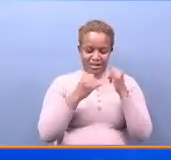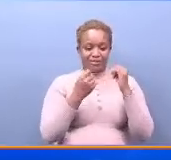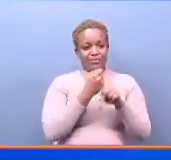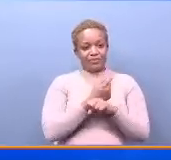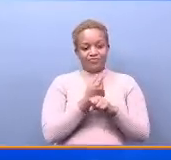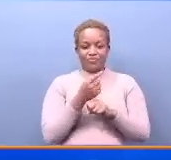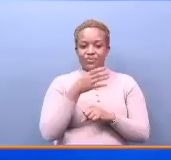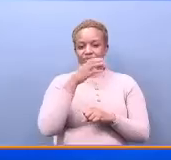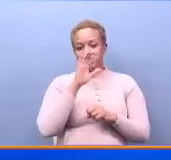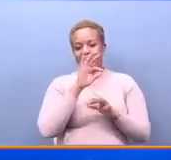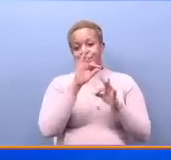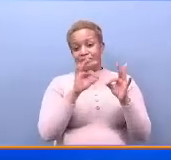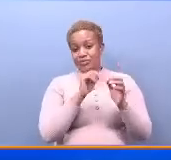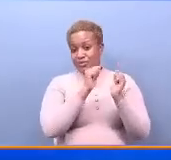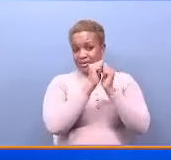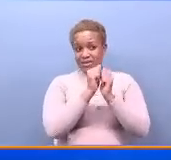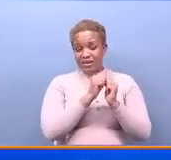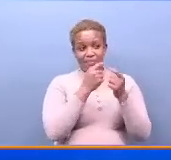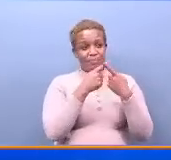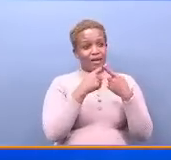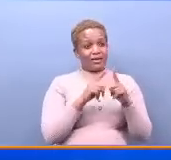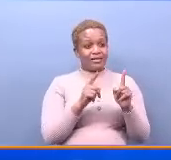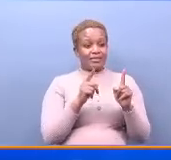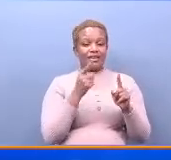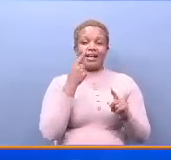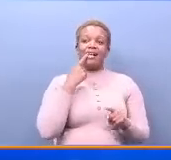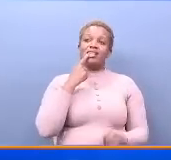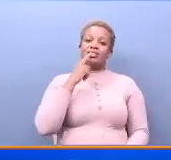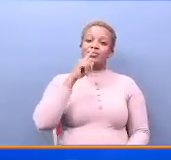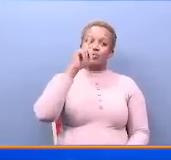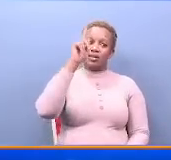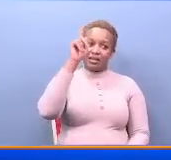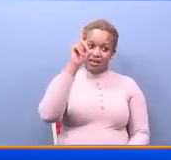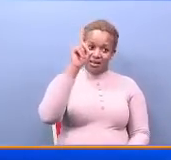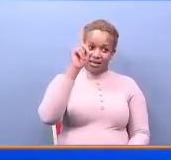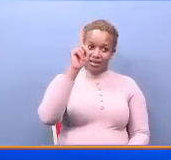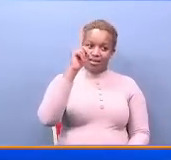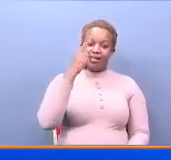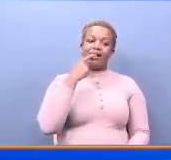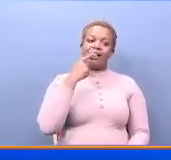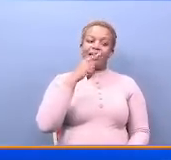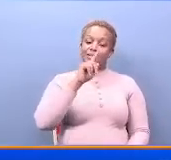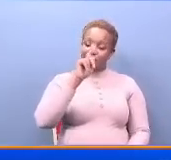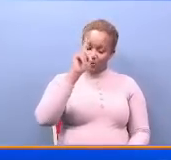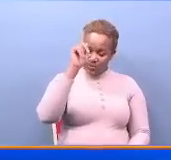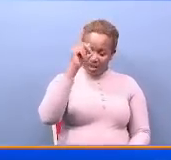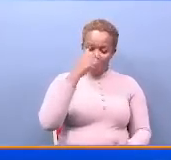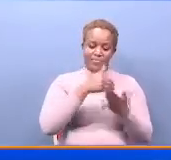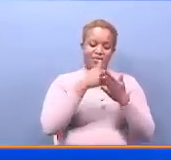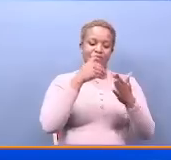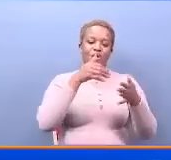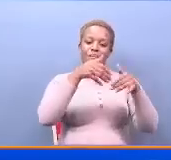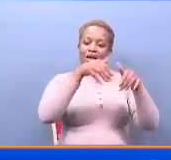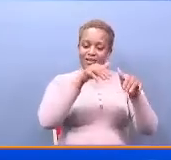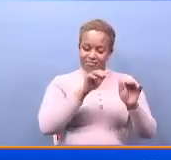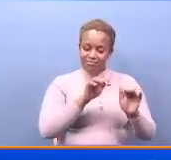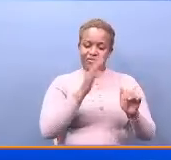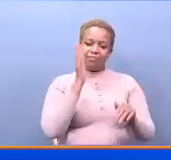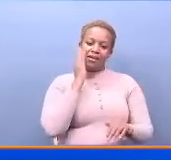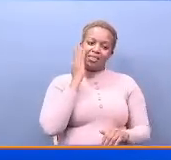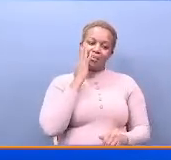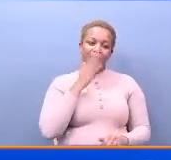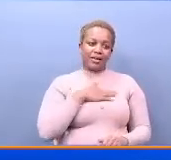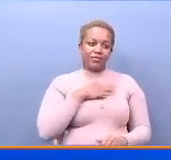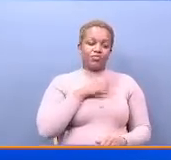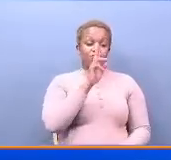mkunywe chai pamoja, but na hapa mbele ya Mwenyezi Mungu, kaburi ya baba yangu na mama yangu marehemu, anilawa nilani, Uhuru